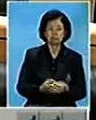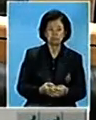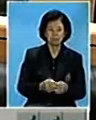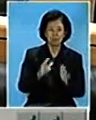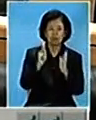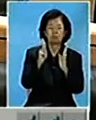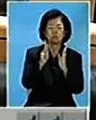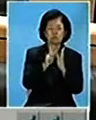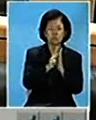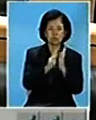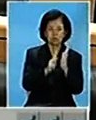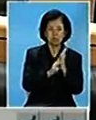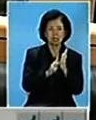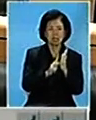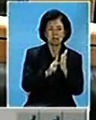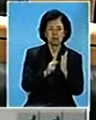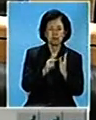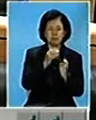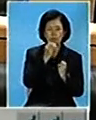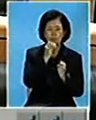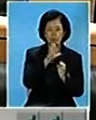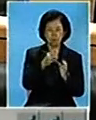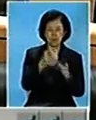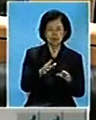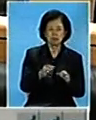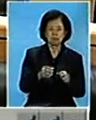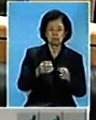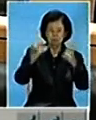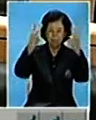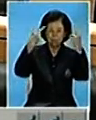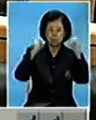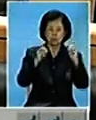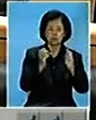นตรีหรือนายกรัฐมนตรีนะครับจะไปเป็นลูกจ้างรับเงินจากใครไม่ได้ครับ